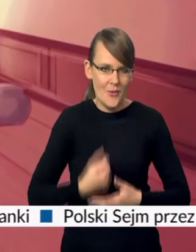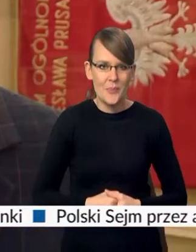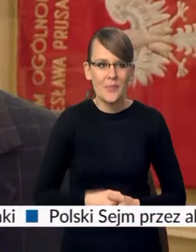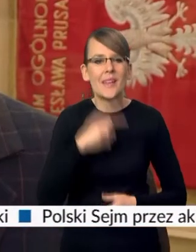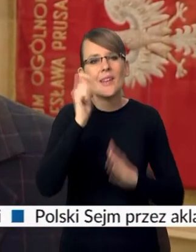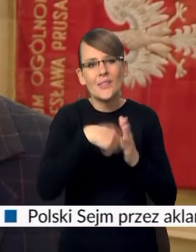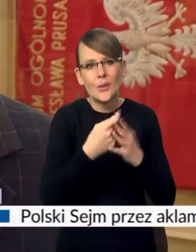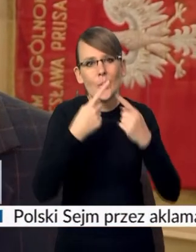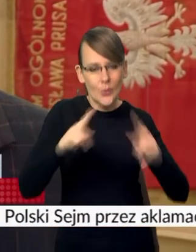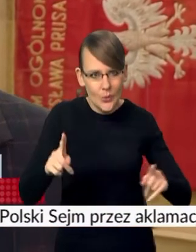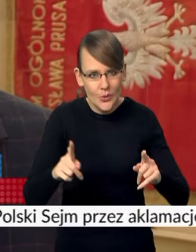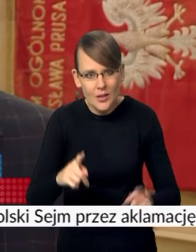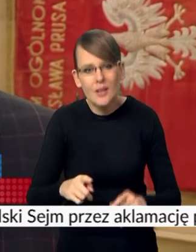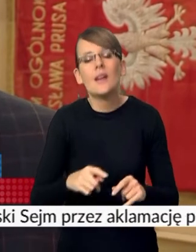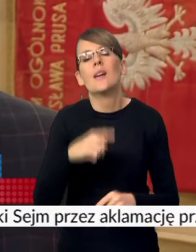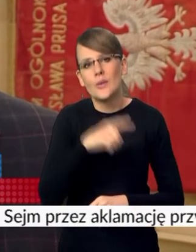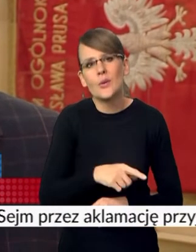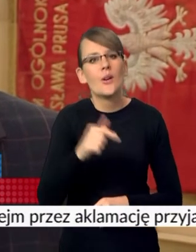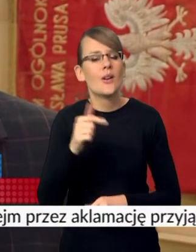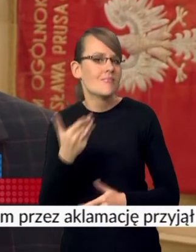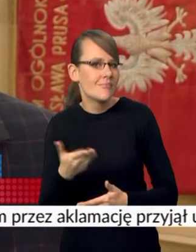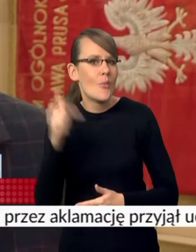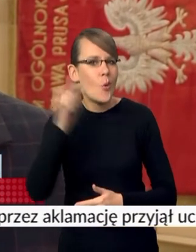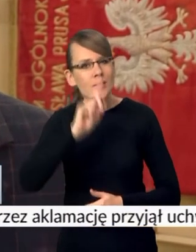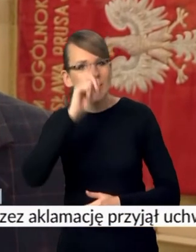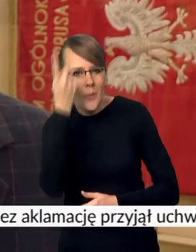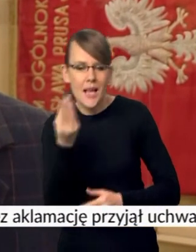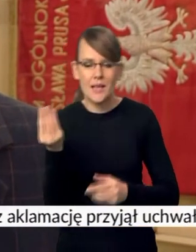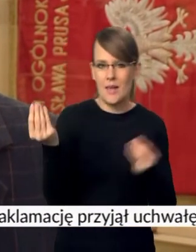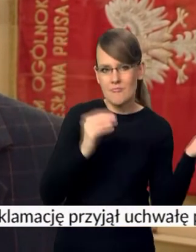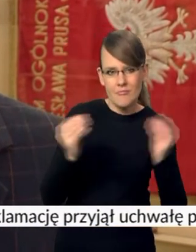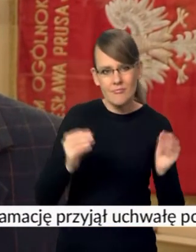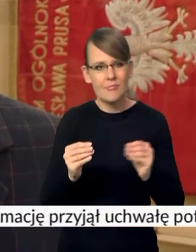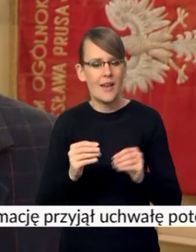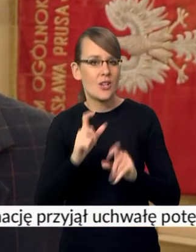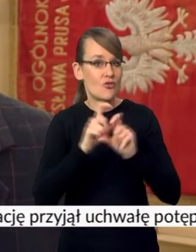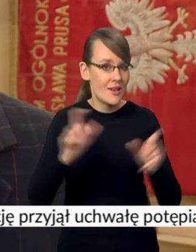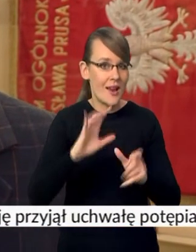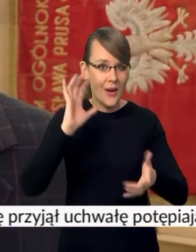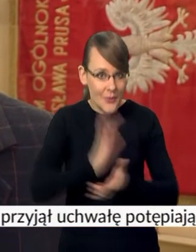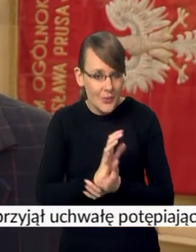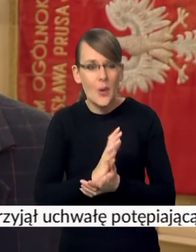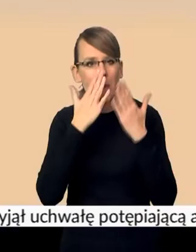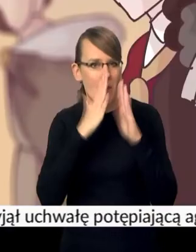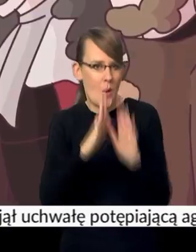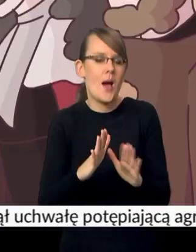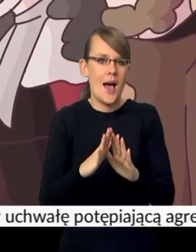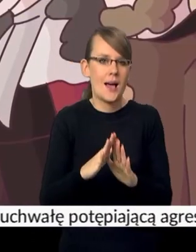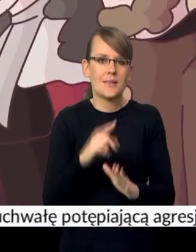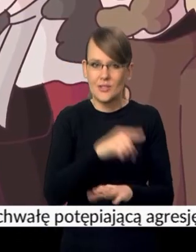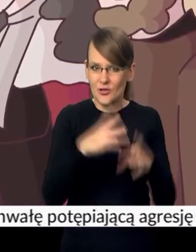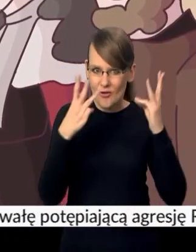bardzo krótki i trzeba to tak ująć, sprytnie, dobrze, żeby w krótkim czasie pokazać taką migawkę